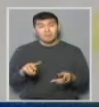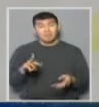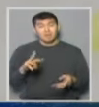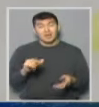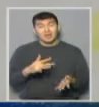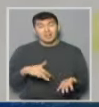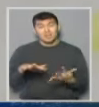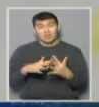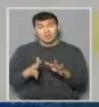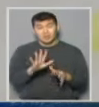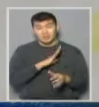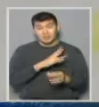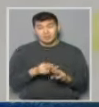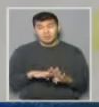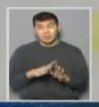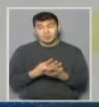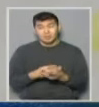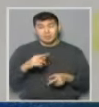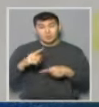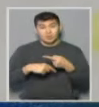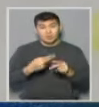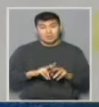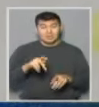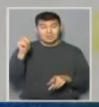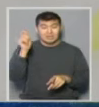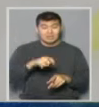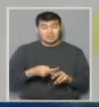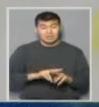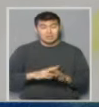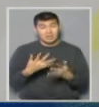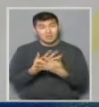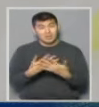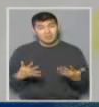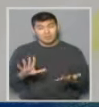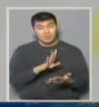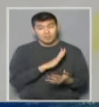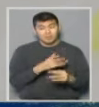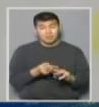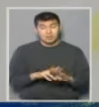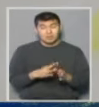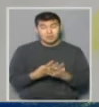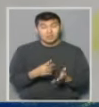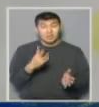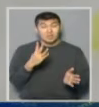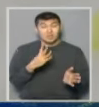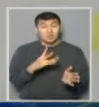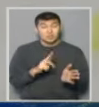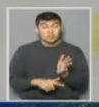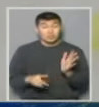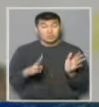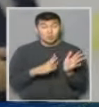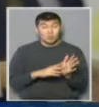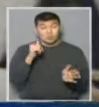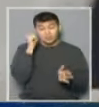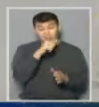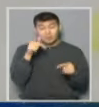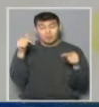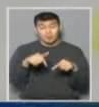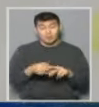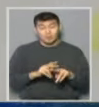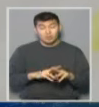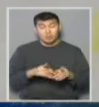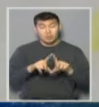ауданында болдым, Башнас орта мектебінде. Онан кейін келгеннен кейін басқа орындарда болдым да, ал осы 1979 жылдан бастап осы мектепке